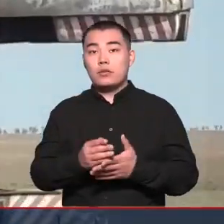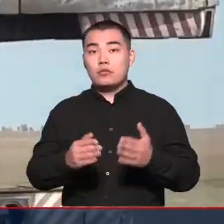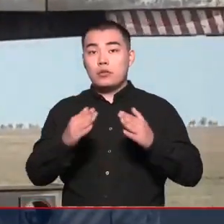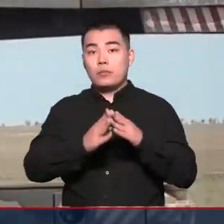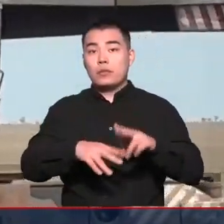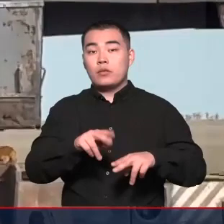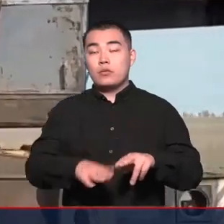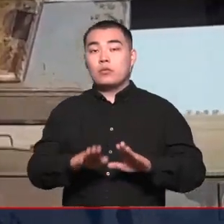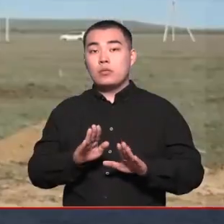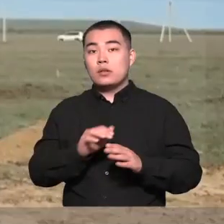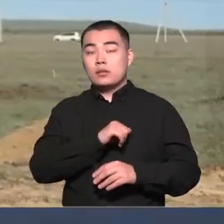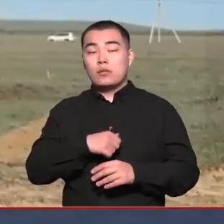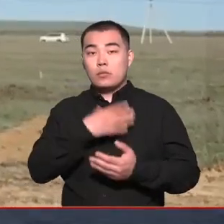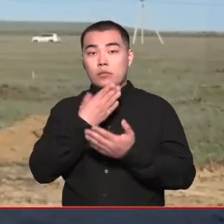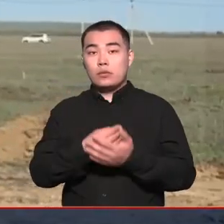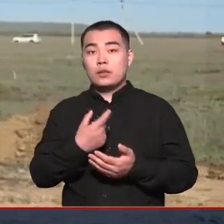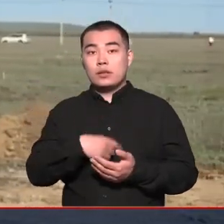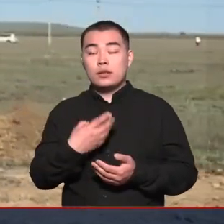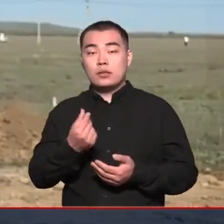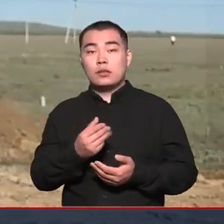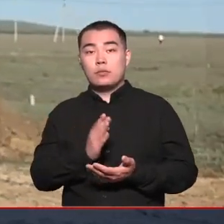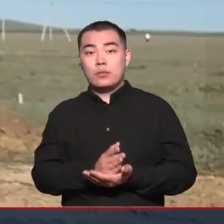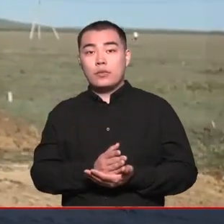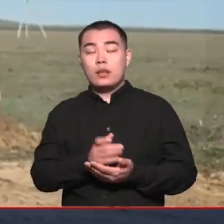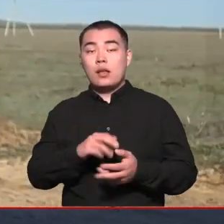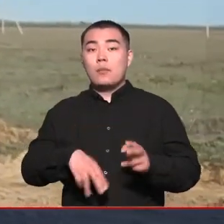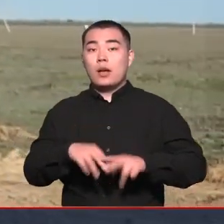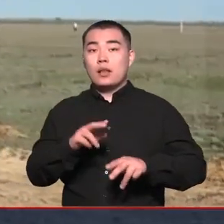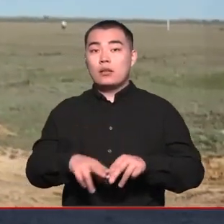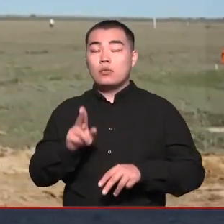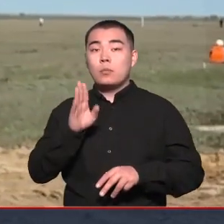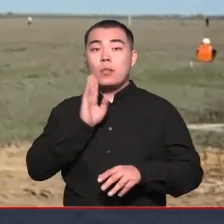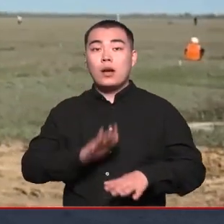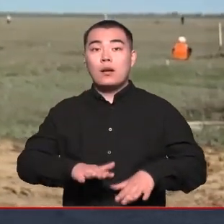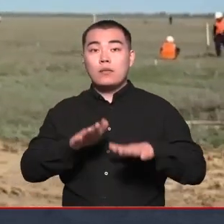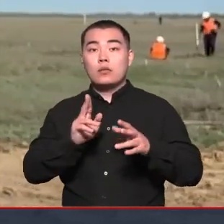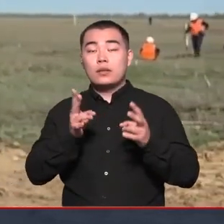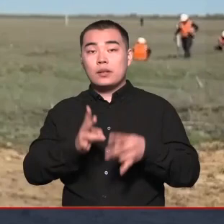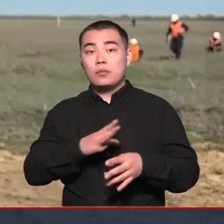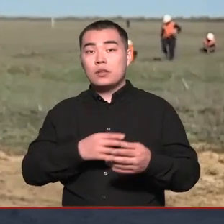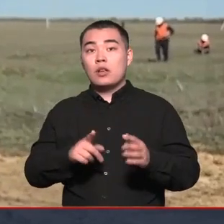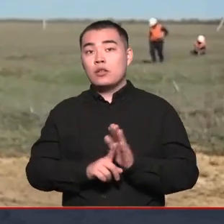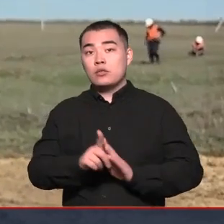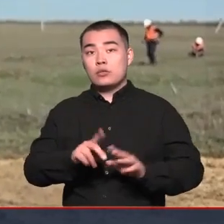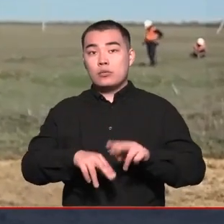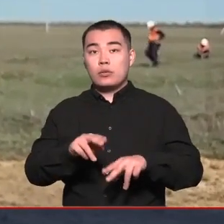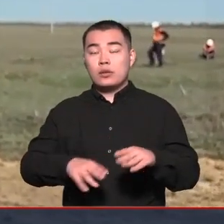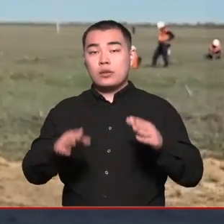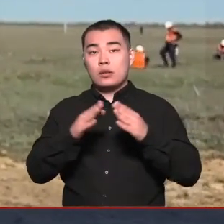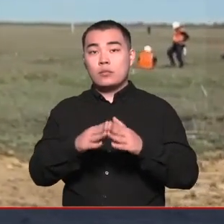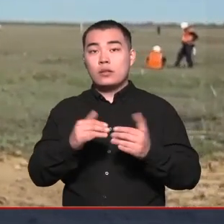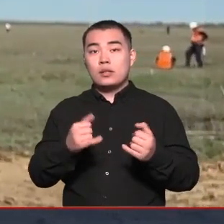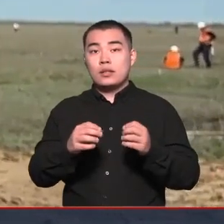возводят пока что за свой счет. Для пострадавших от паводков мы начали строить дома в селе Кобда.